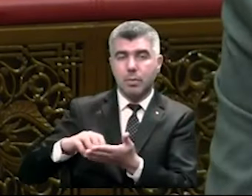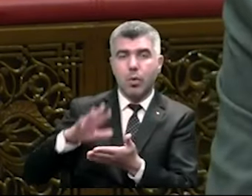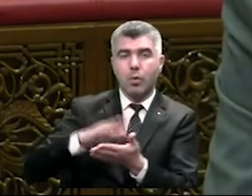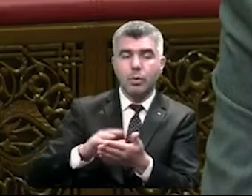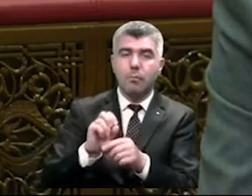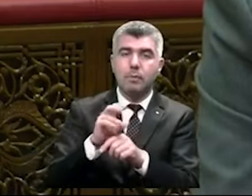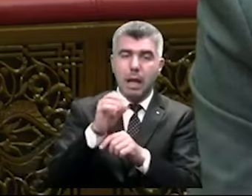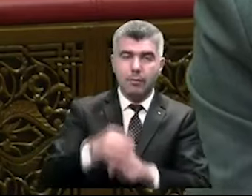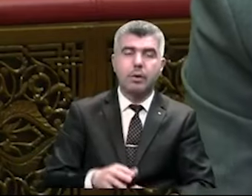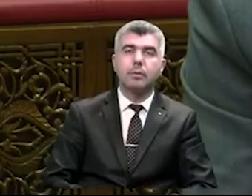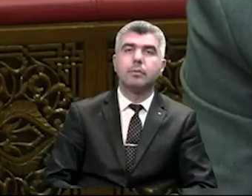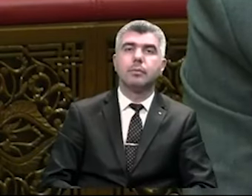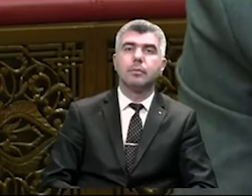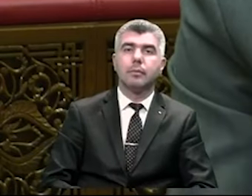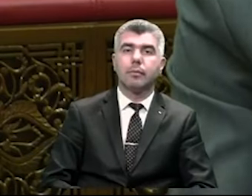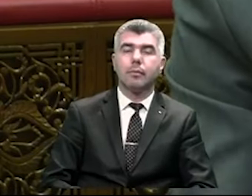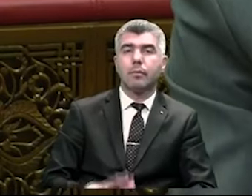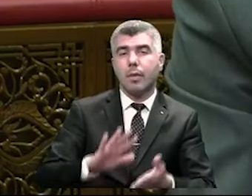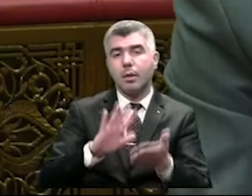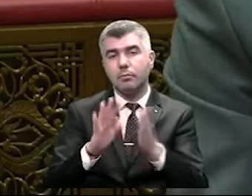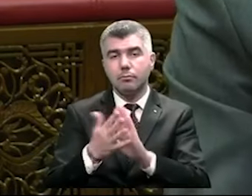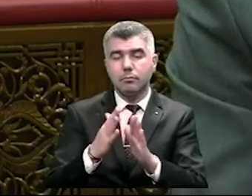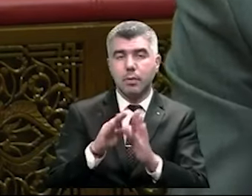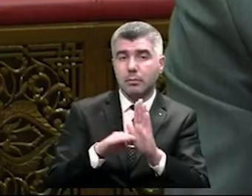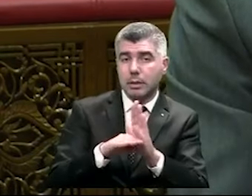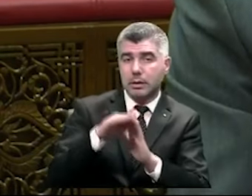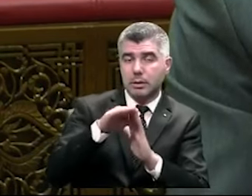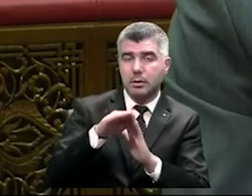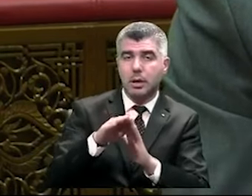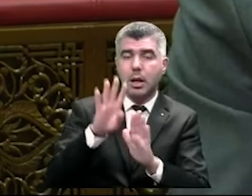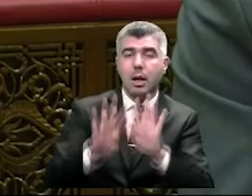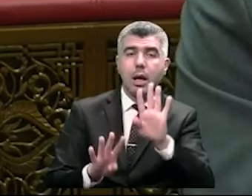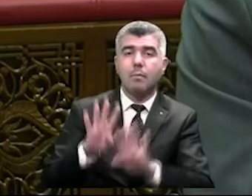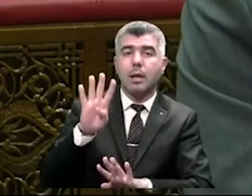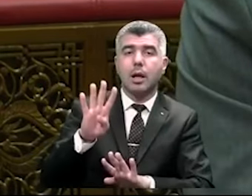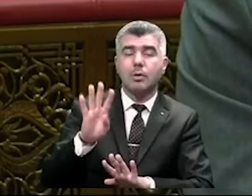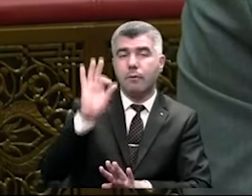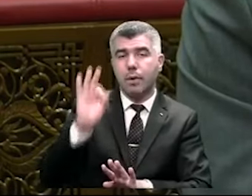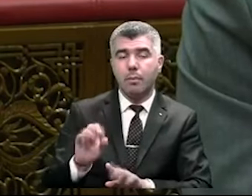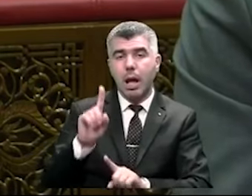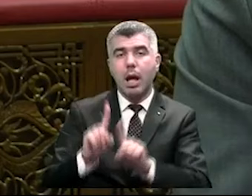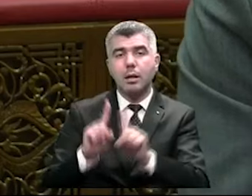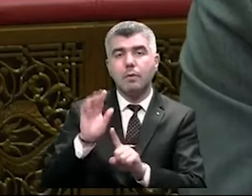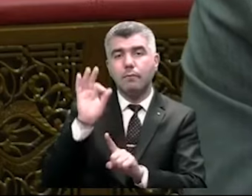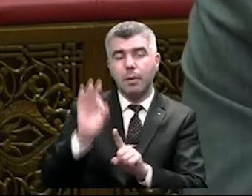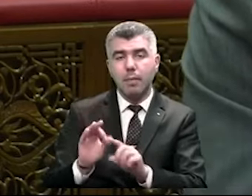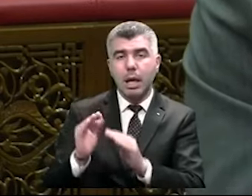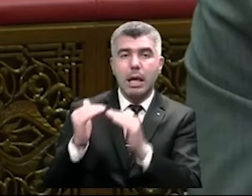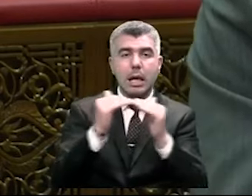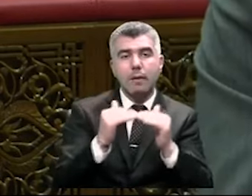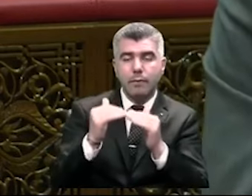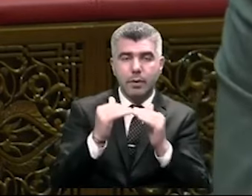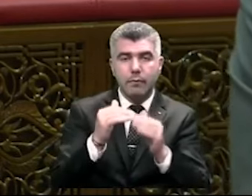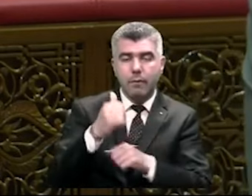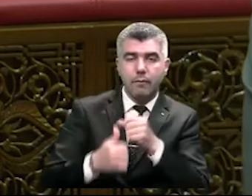رحله جويه وبذلك بنسبه نمو كتقدر ب 14 في 11 في على التوالي مقارنه مع نفس